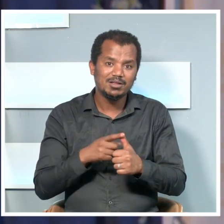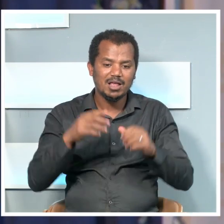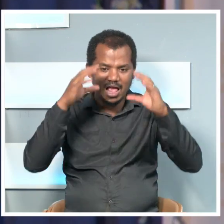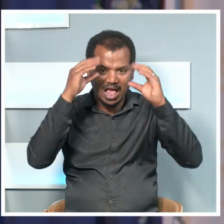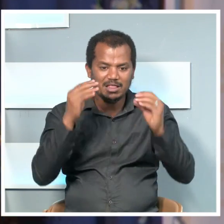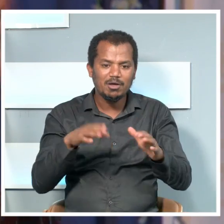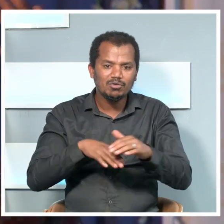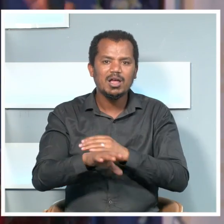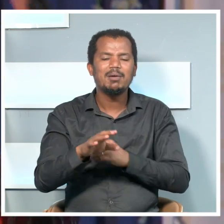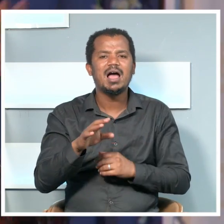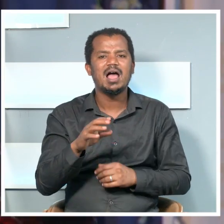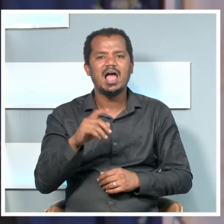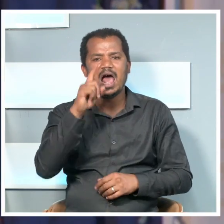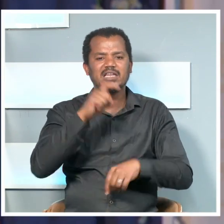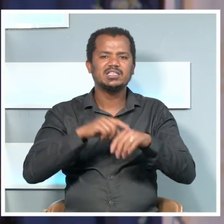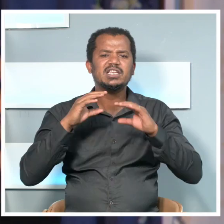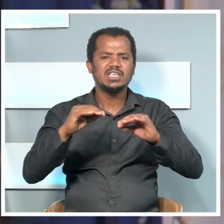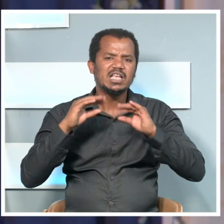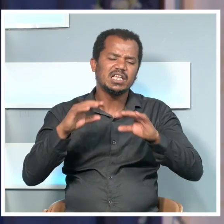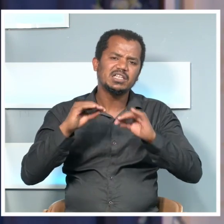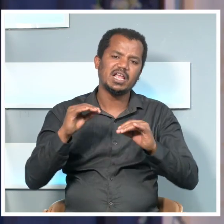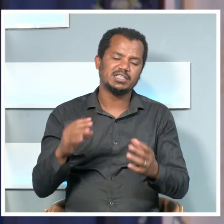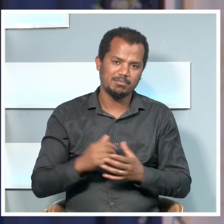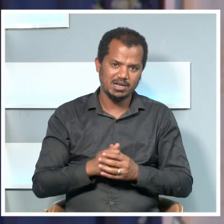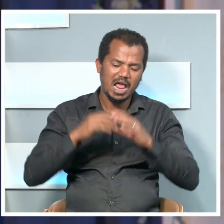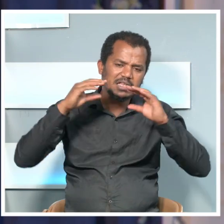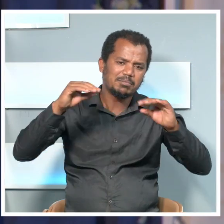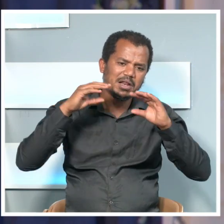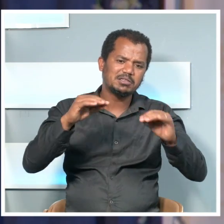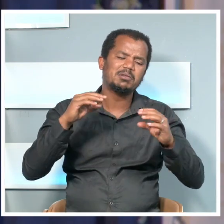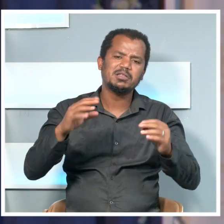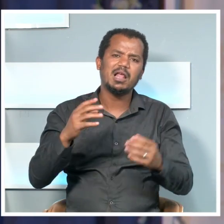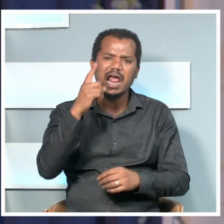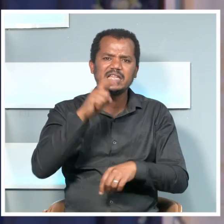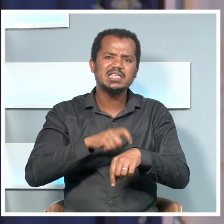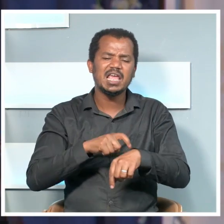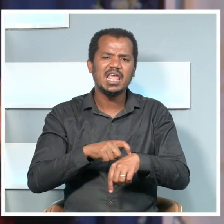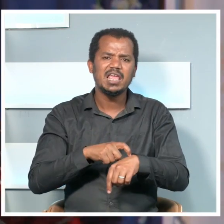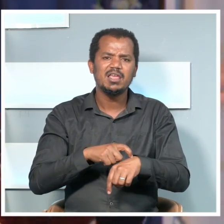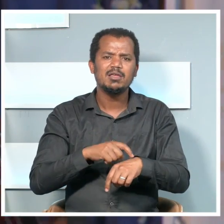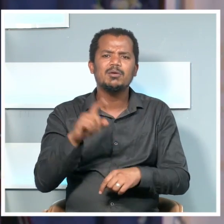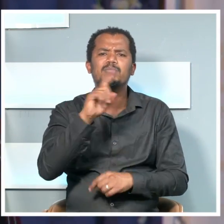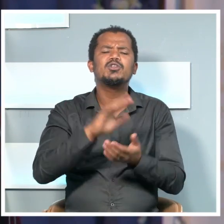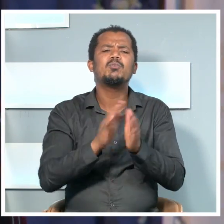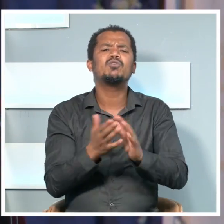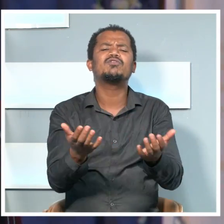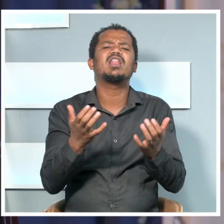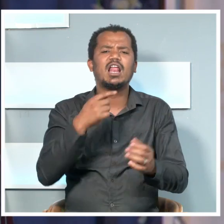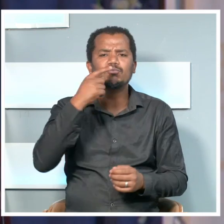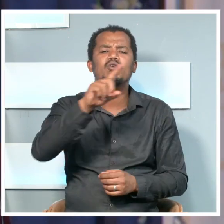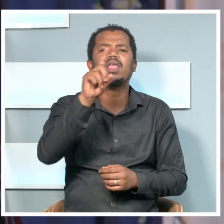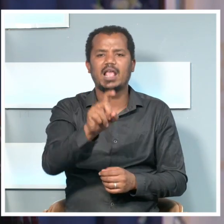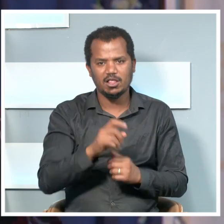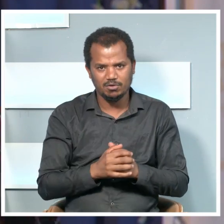أستمر جبانا يهونا جزيس أستمر أشوف نوره معلتنا يهونا جزيلاي من مون تفلق الله تقوليت إيك